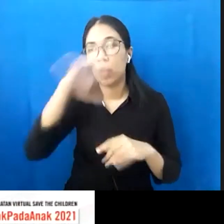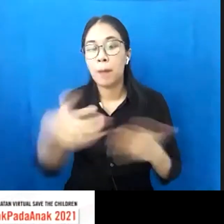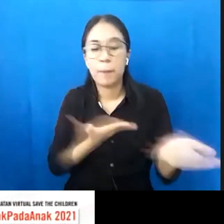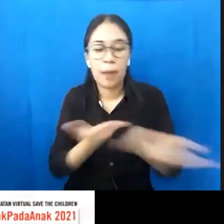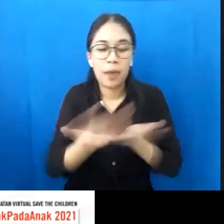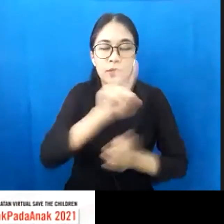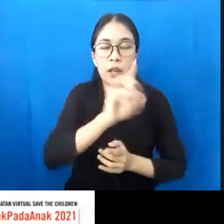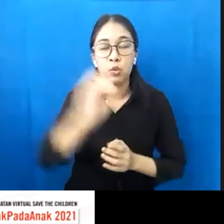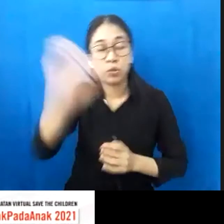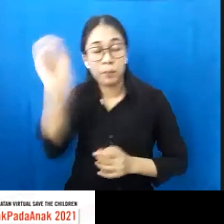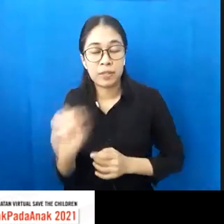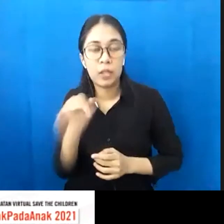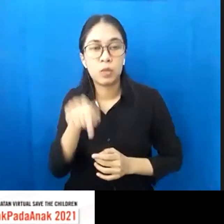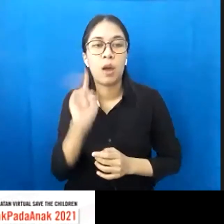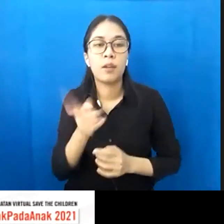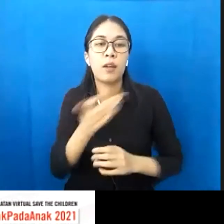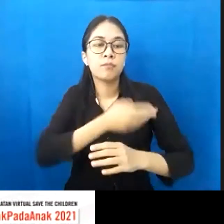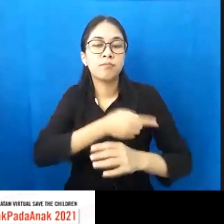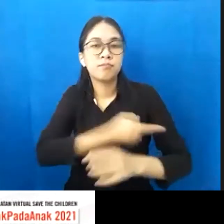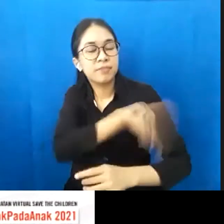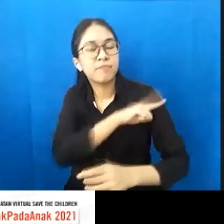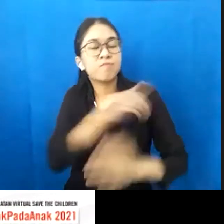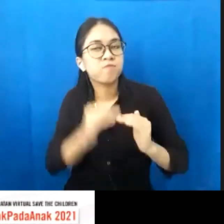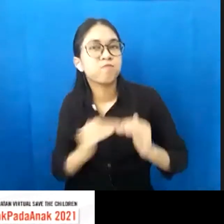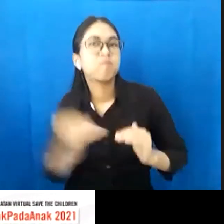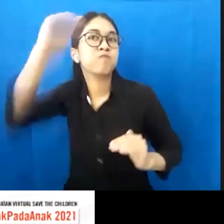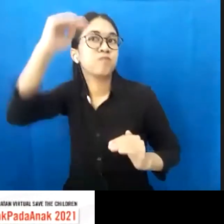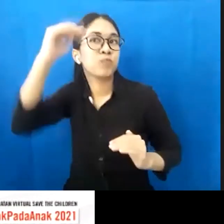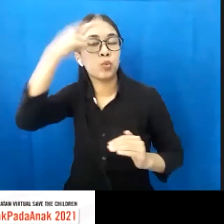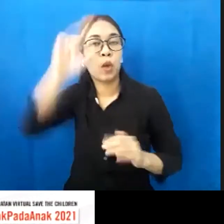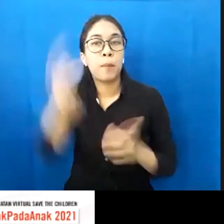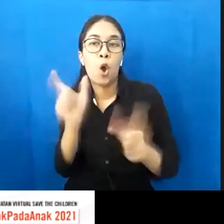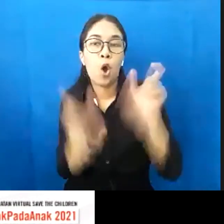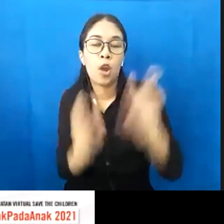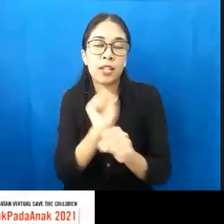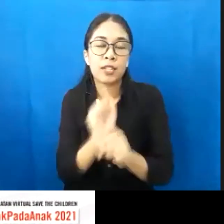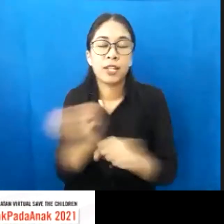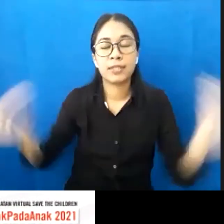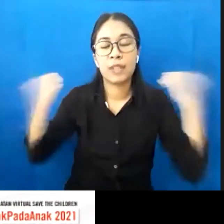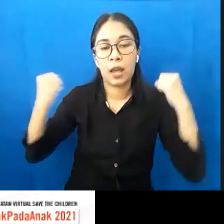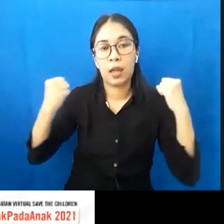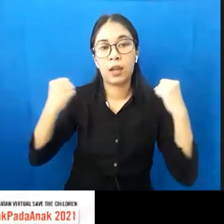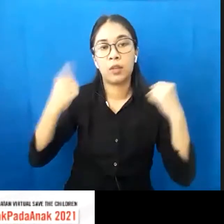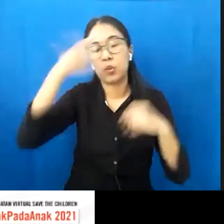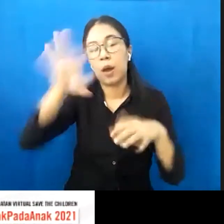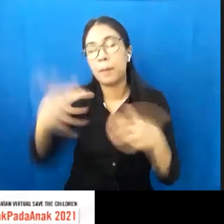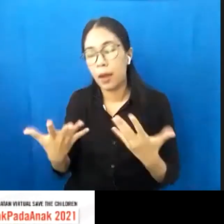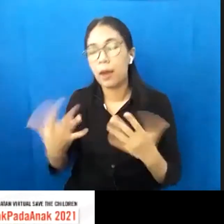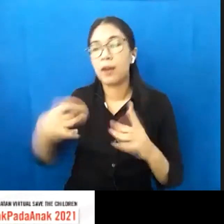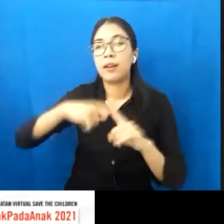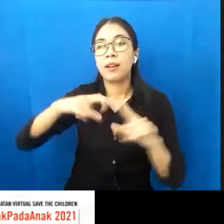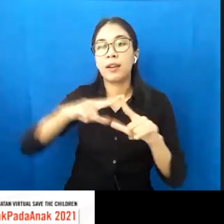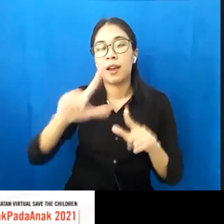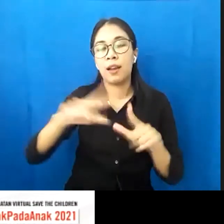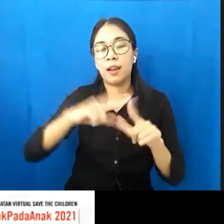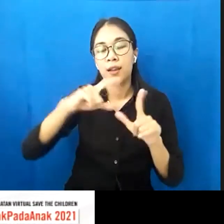diperlukan peningkatan keterampilan dari tenaga kesehatannya ya dok ya? Iya, betul. Melalui Kalakarya tadi. Ya.